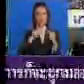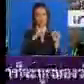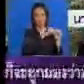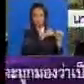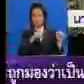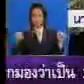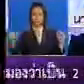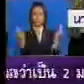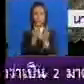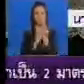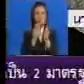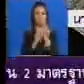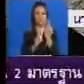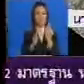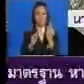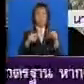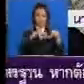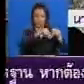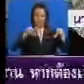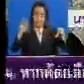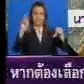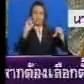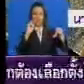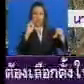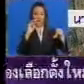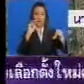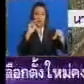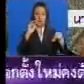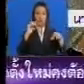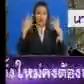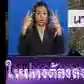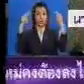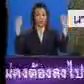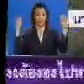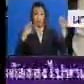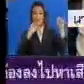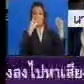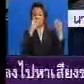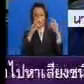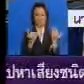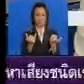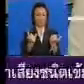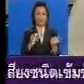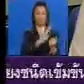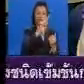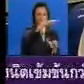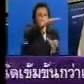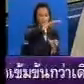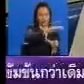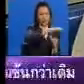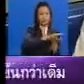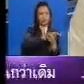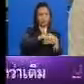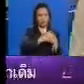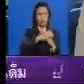ถไฟฟ้าสายสีม่วงบางซื่อถึงบางใหญ่นายอภิสิทธิ์เวชชาชีวะนายกรัฐมนตรีค่ะได้มีการใช้เจลล้างมือและมีการสวมหน้ากากอ